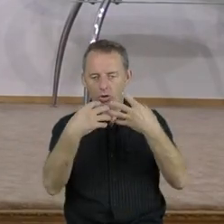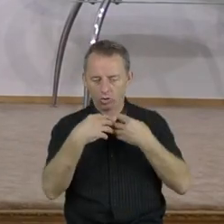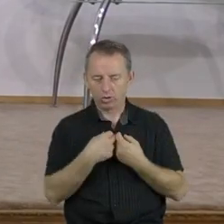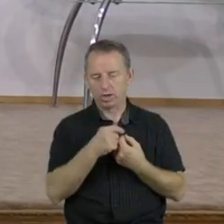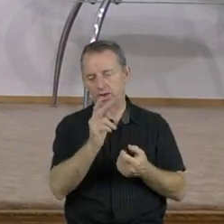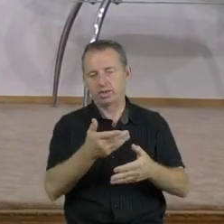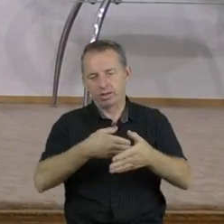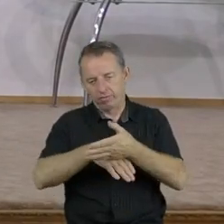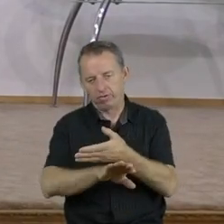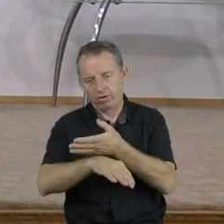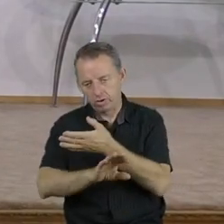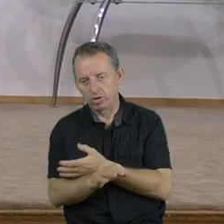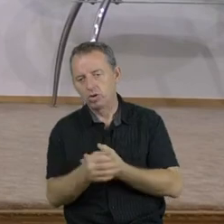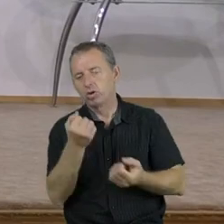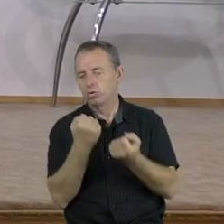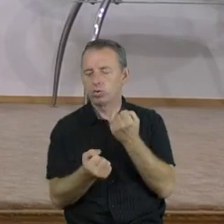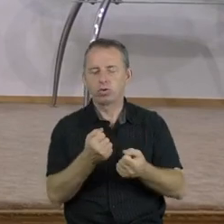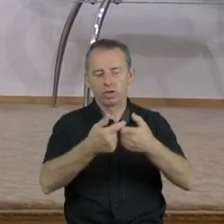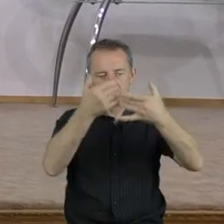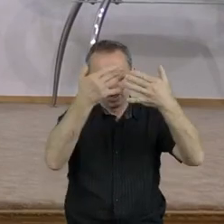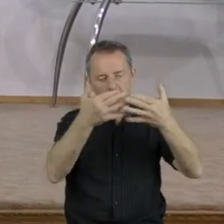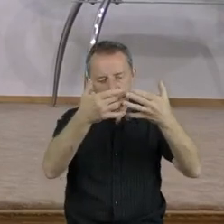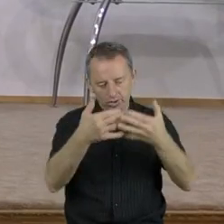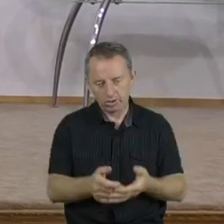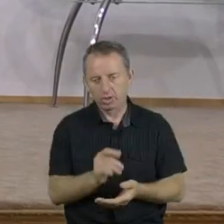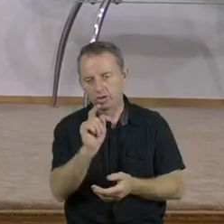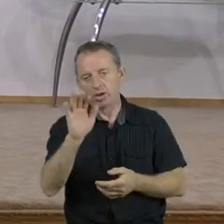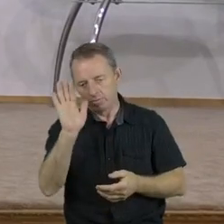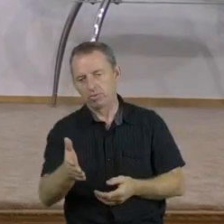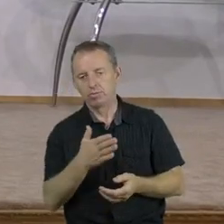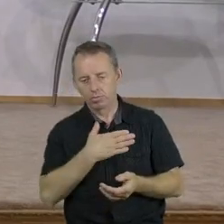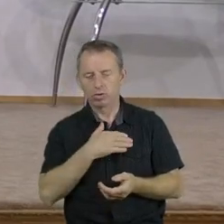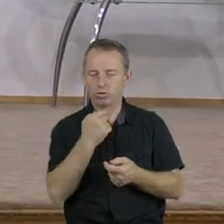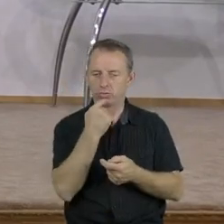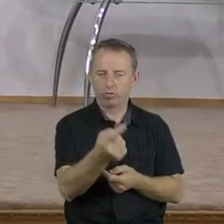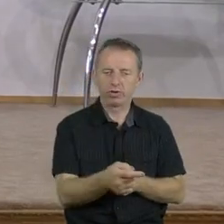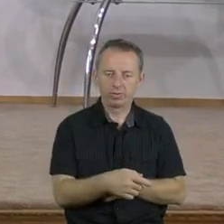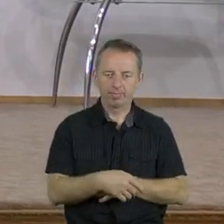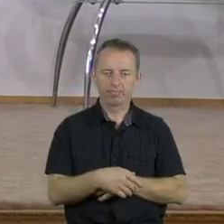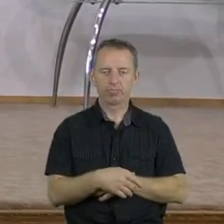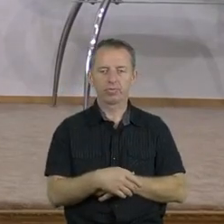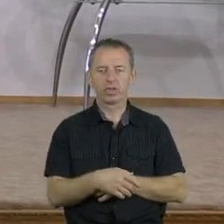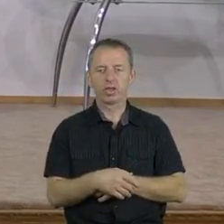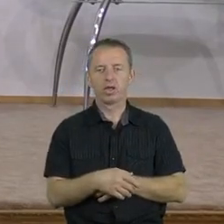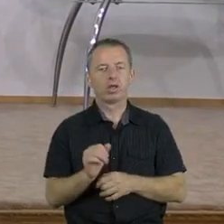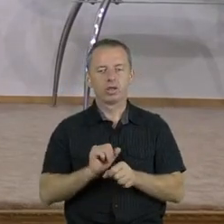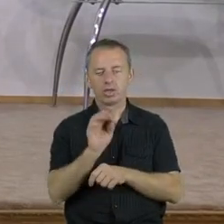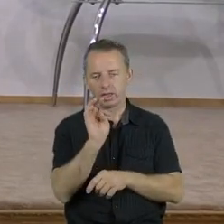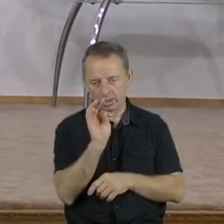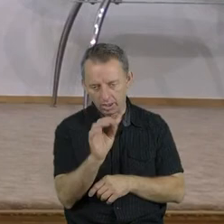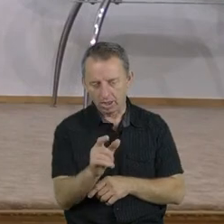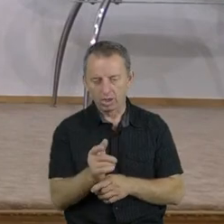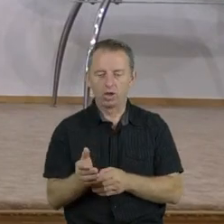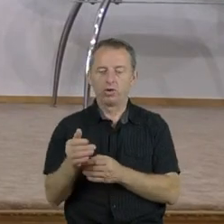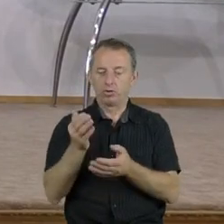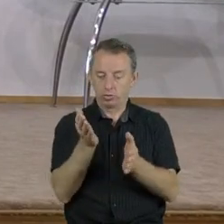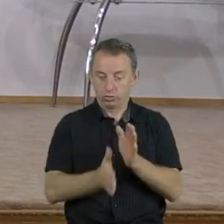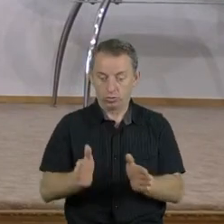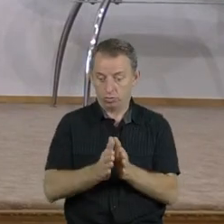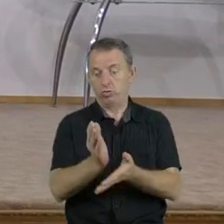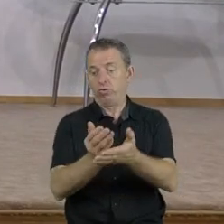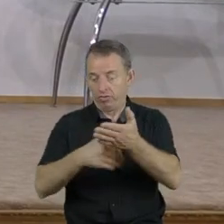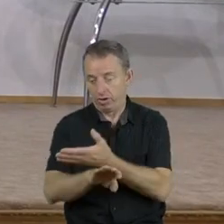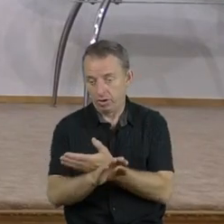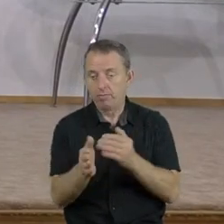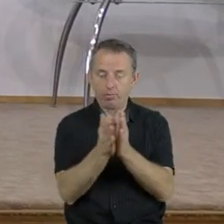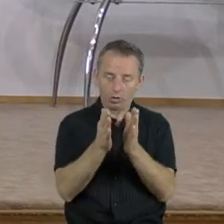wyjściu, to trudno zliczyć. Każdy, kto był, to wie. Bo to nie jest tak, że hura, skrzykujemy się, wychodzimy. Modlimy